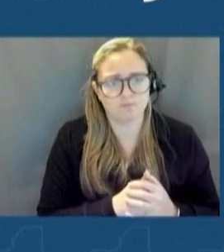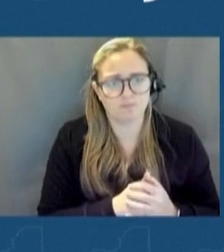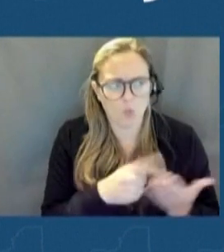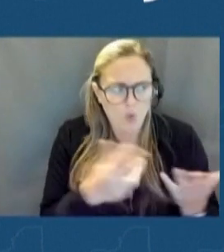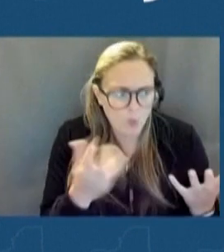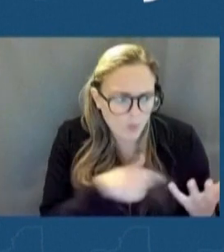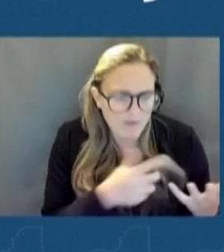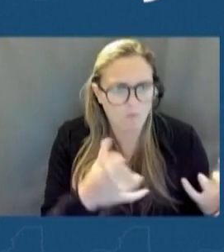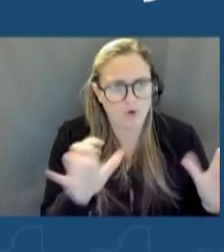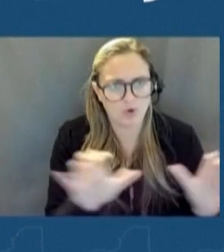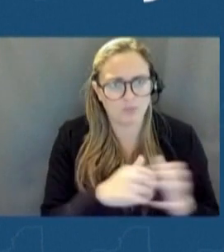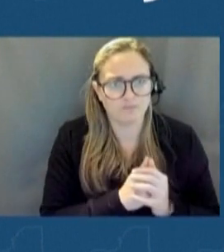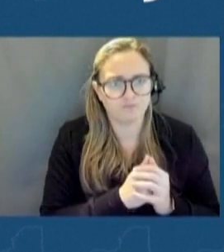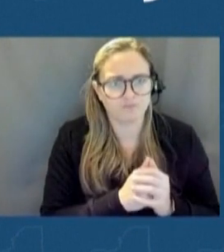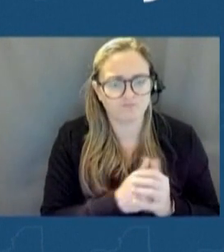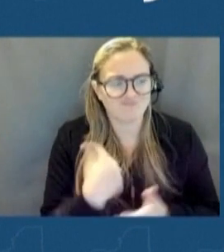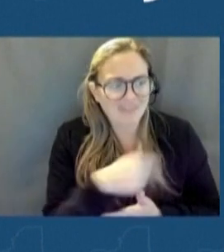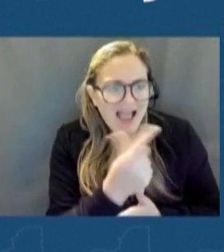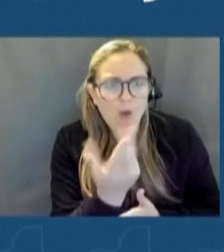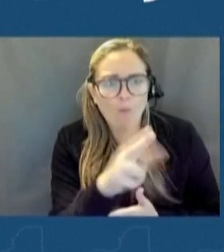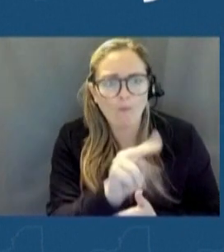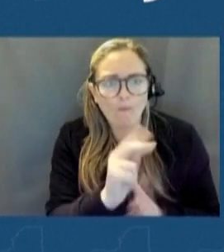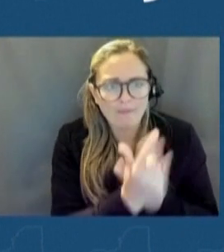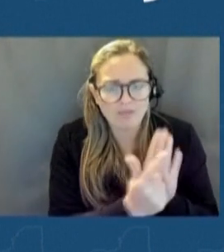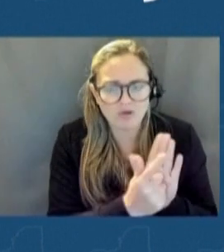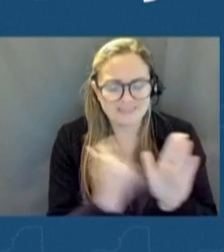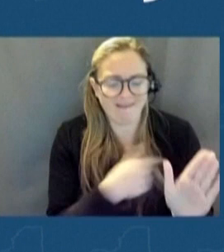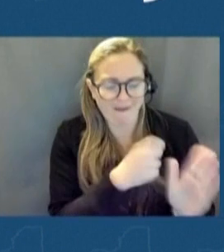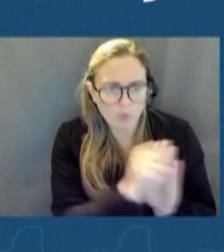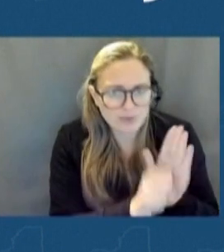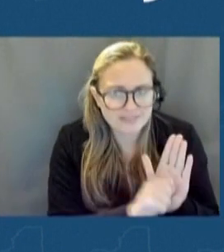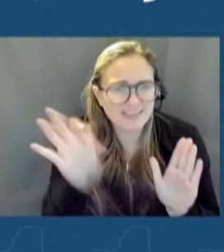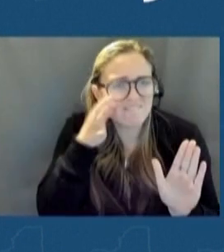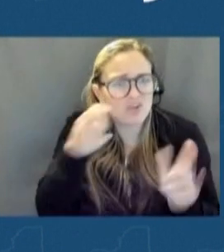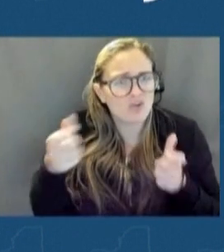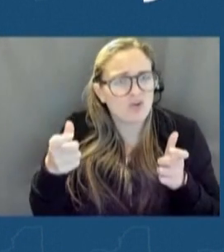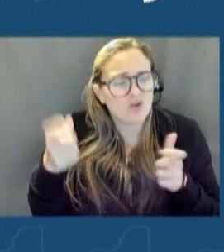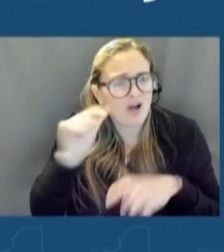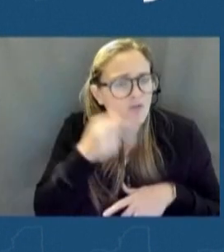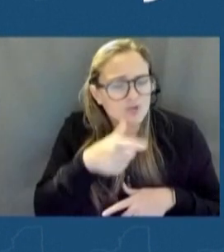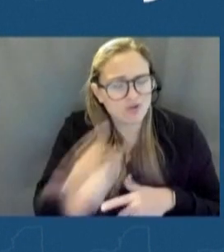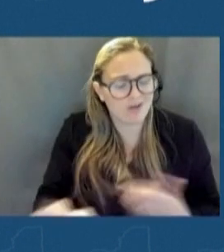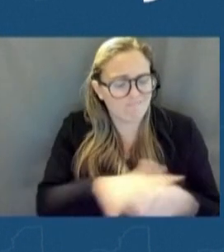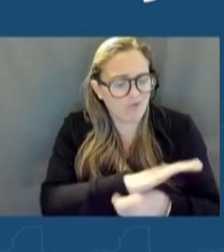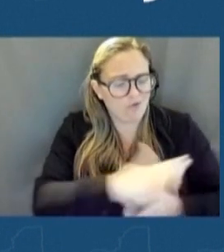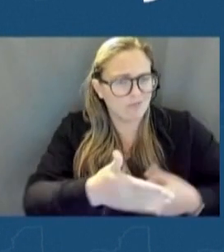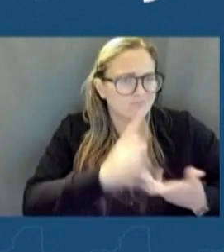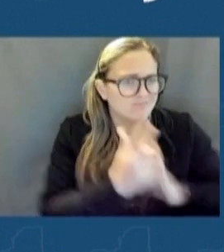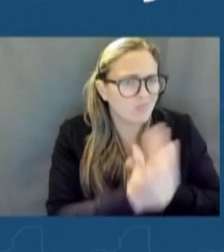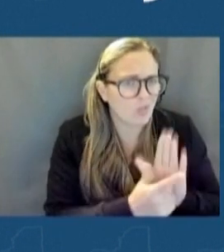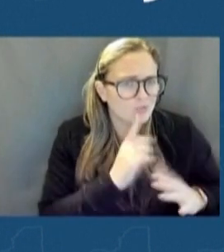cosa vogliamo fare in termini di leggi sulle armi nel nostro stato se il governo federale non ha intenzione di emanare leggi radicali per